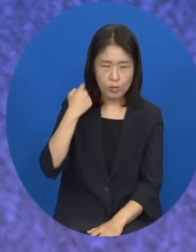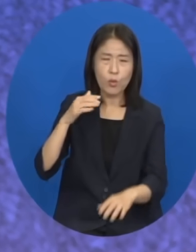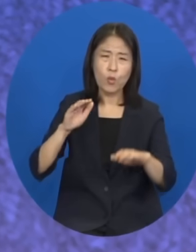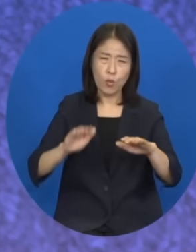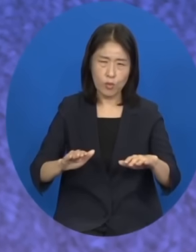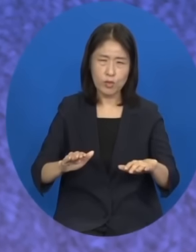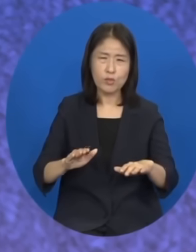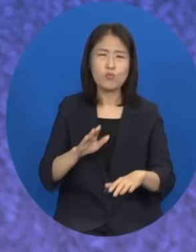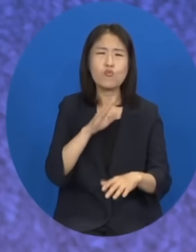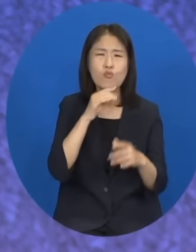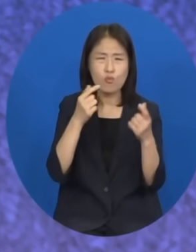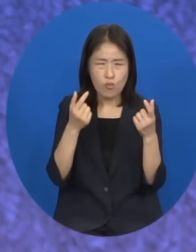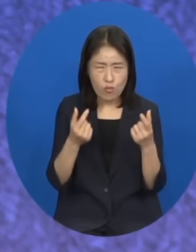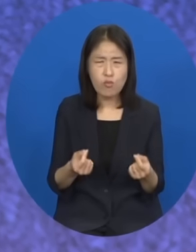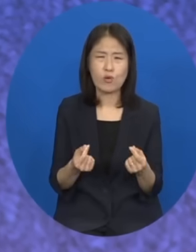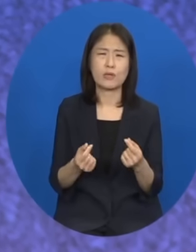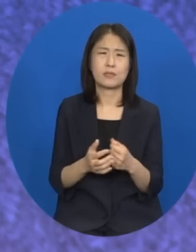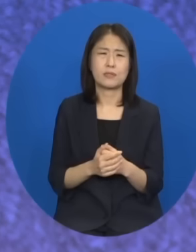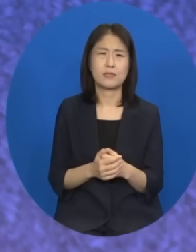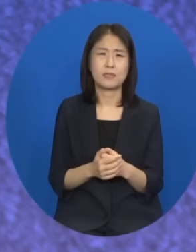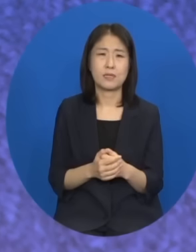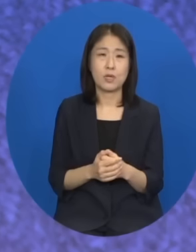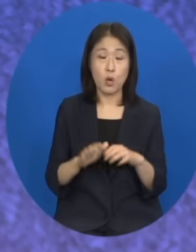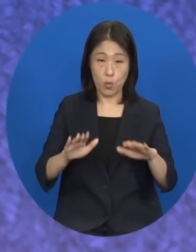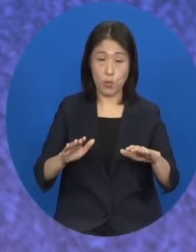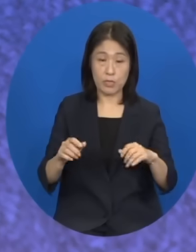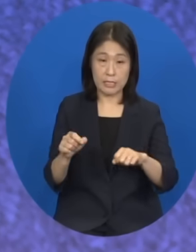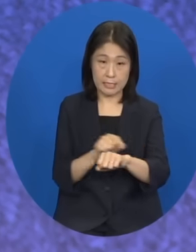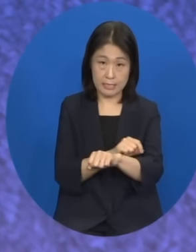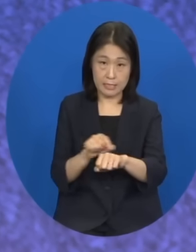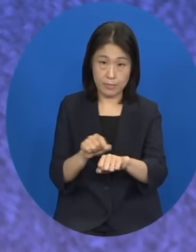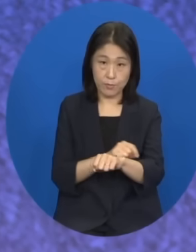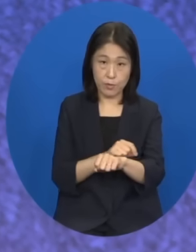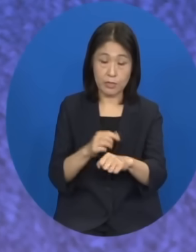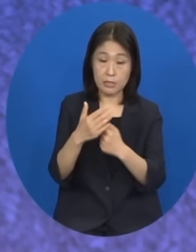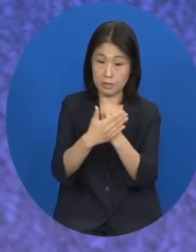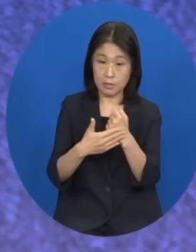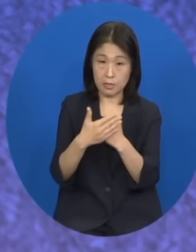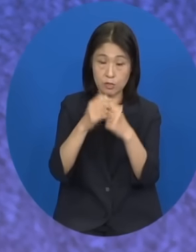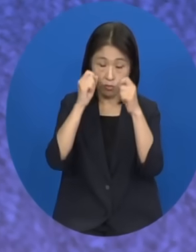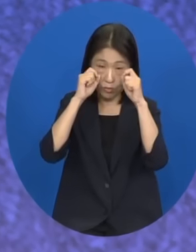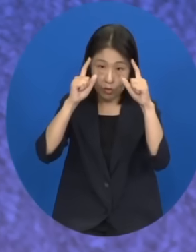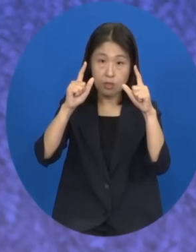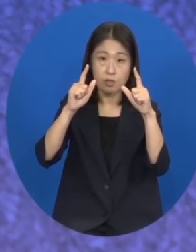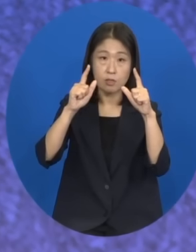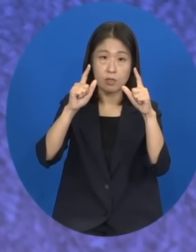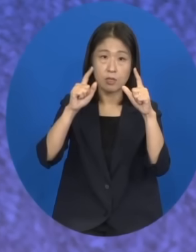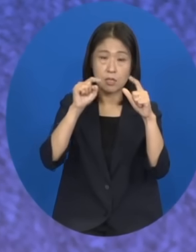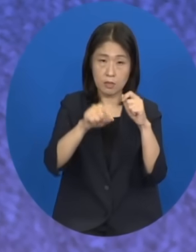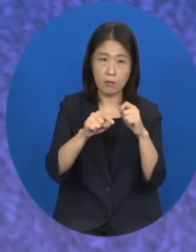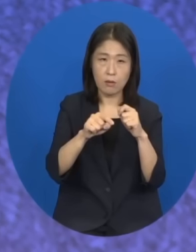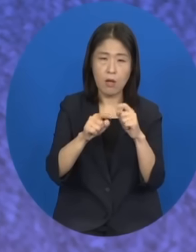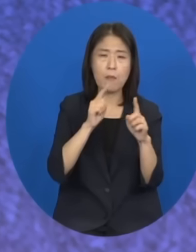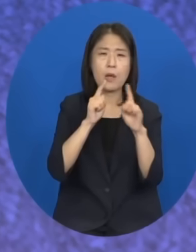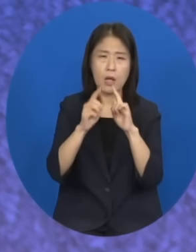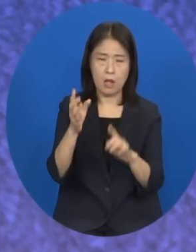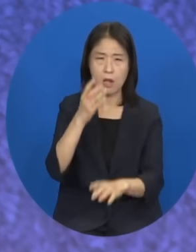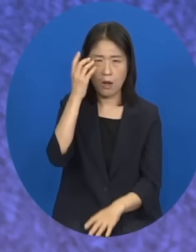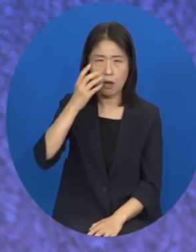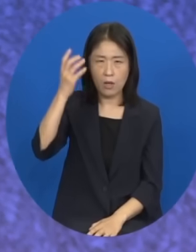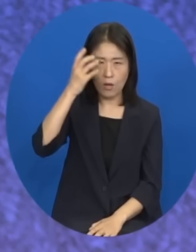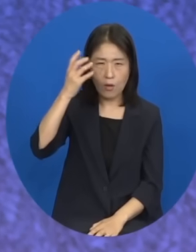그랬습니다. 근데 오늘 특별히 그 은혜에 대해서 눈이 뜨이는 것은 말씀과 성령의 역사로